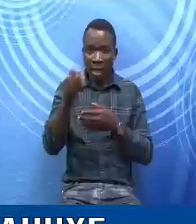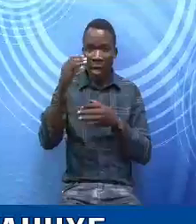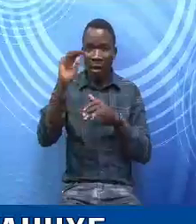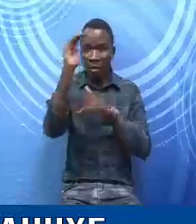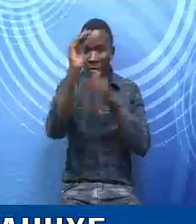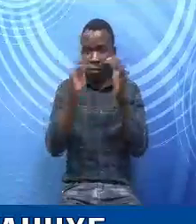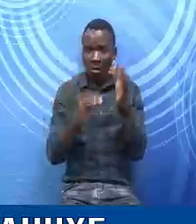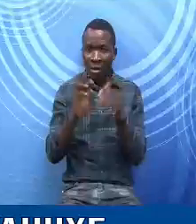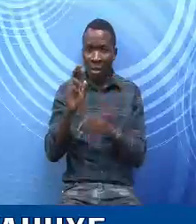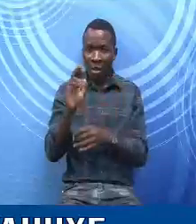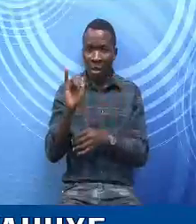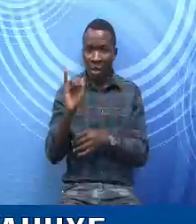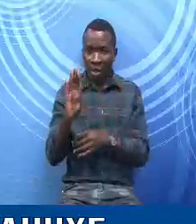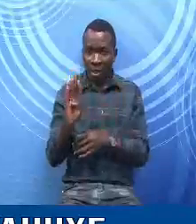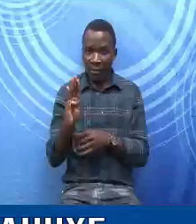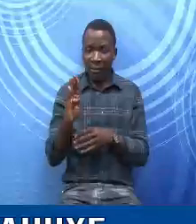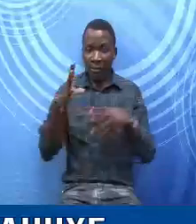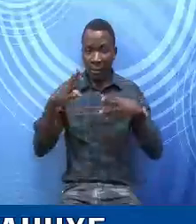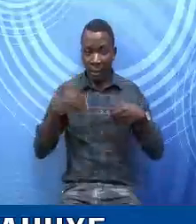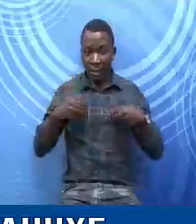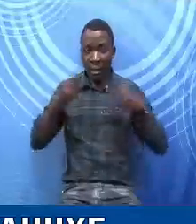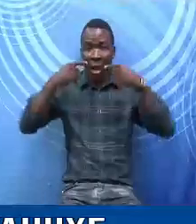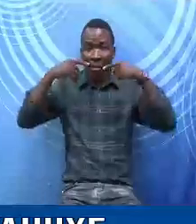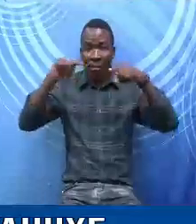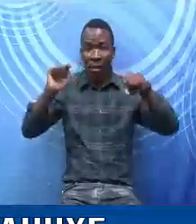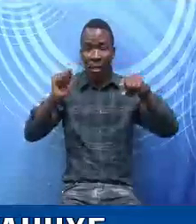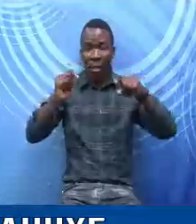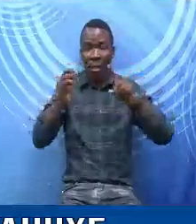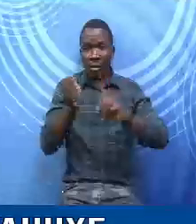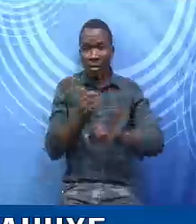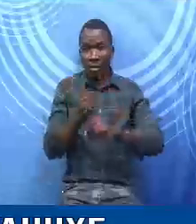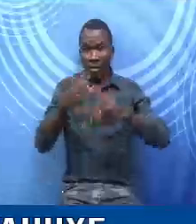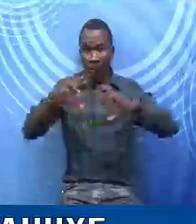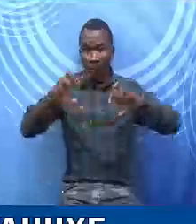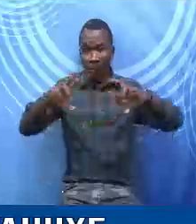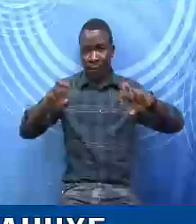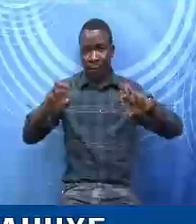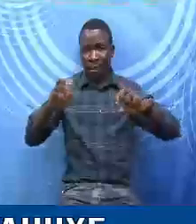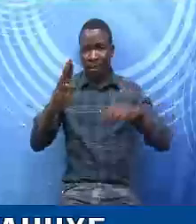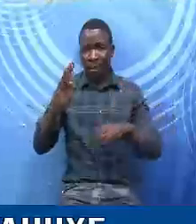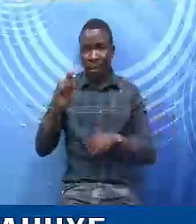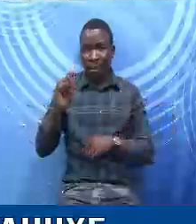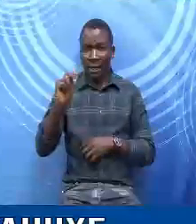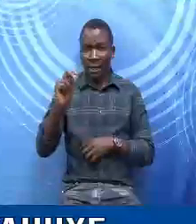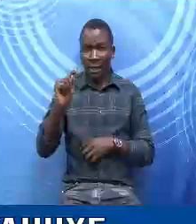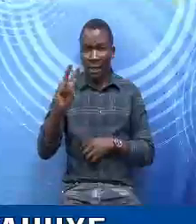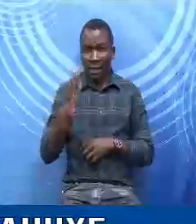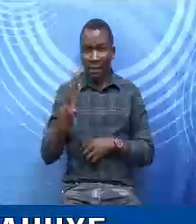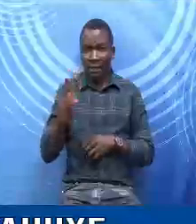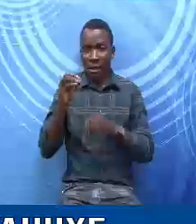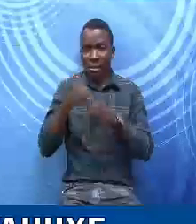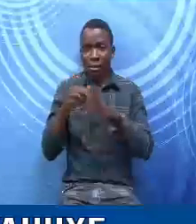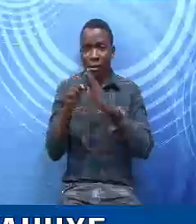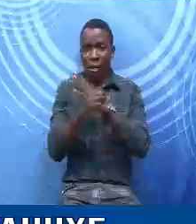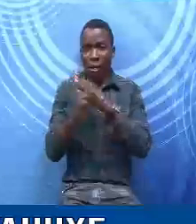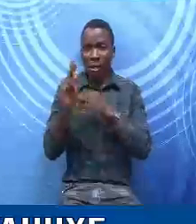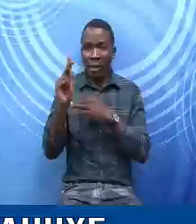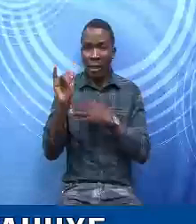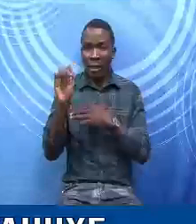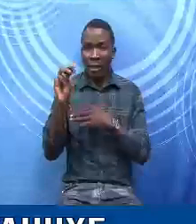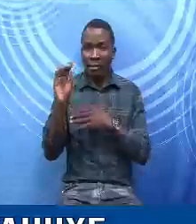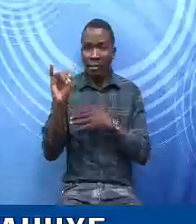RIB buzaba bwemeye kudutangariza ibyavuye mu iperereza BTN TV mu murenge wa Kimihurura